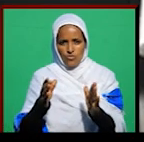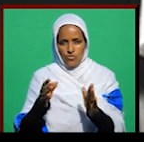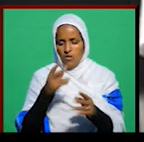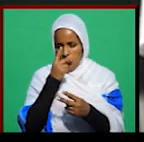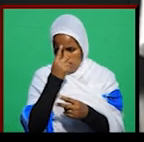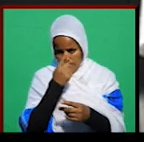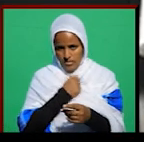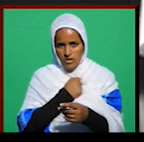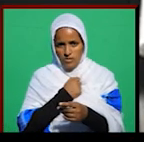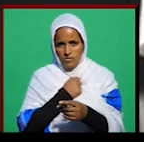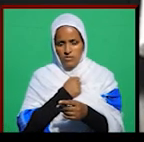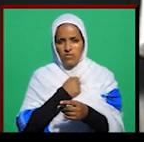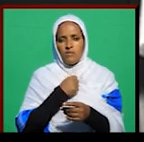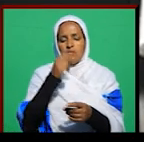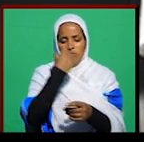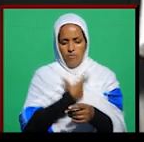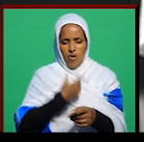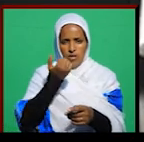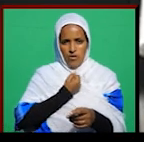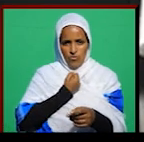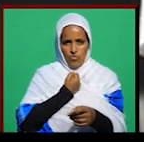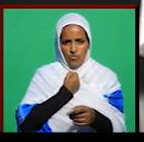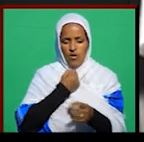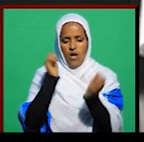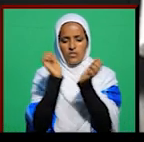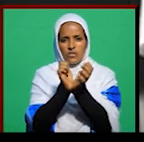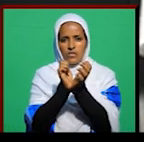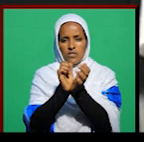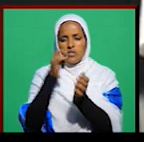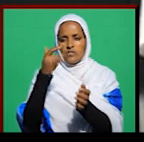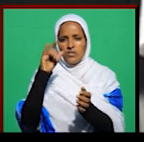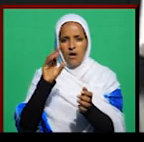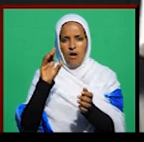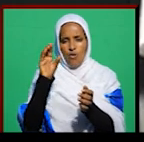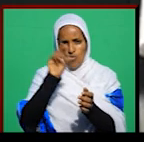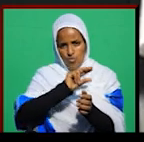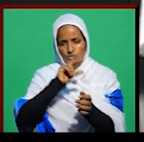ሐመ ይድግ ለክሙ ማእተቦ ከመ ትትሎ አሰረዚአሁ።